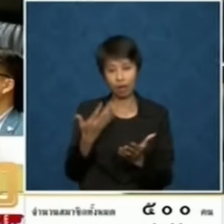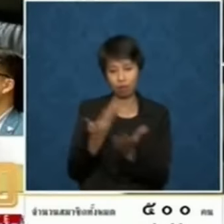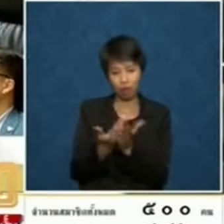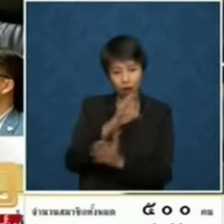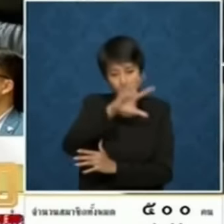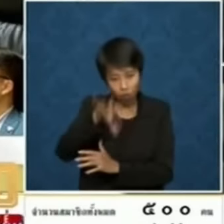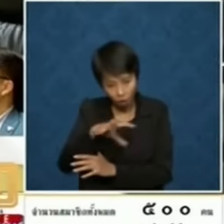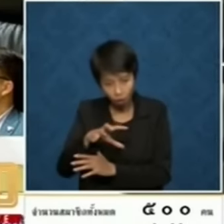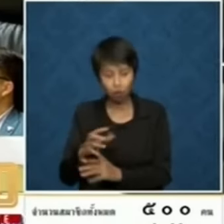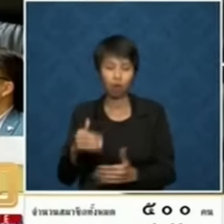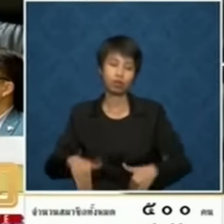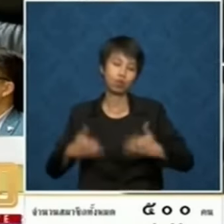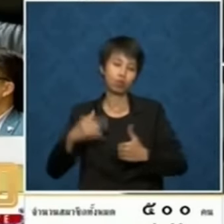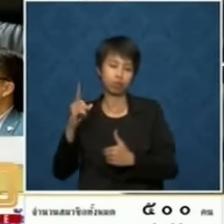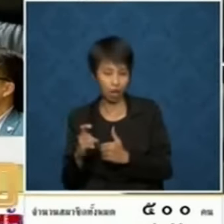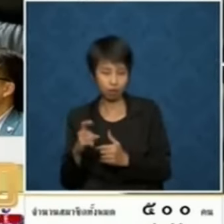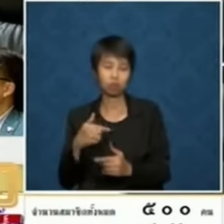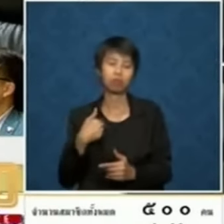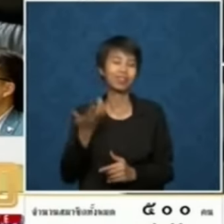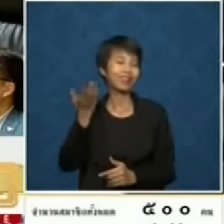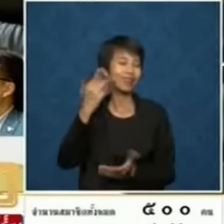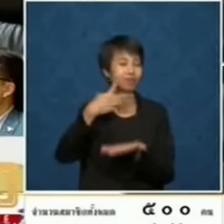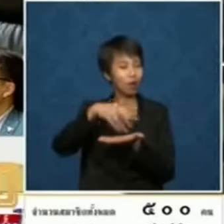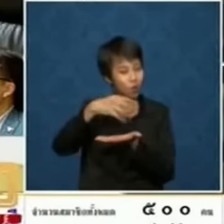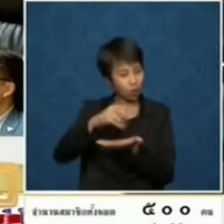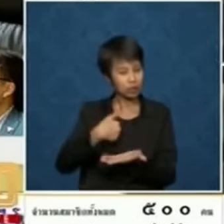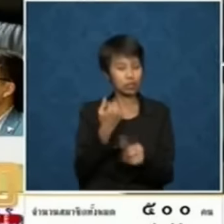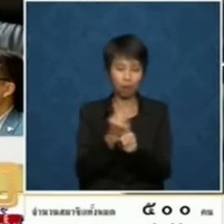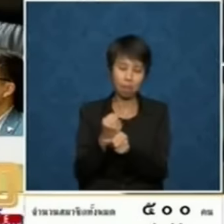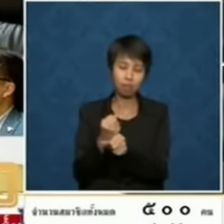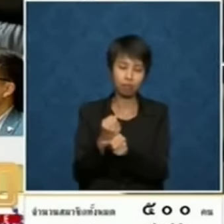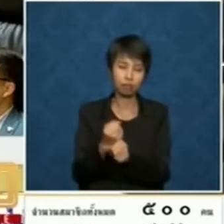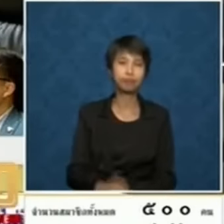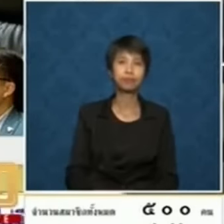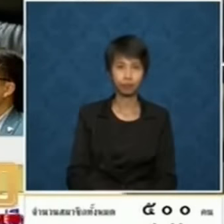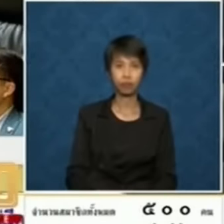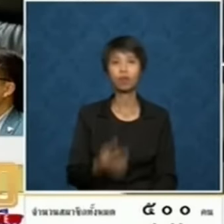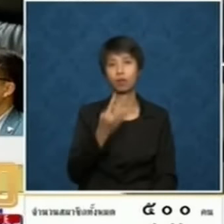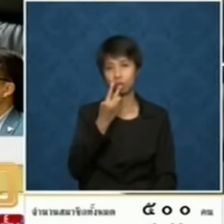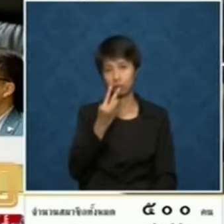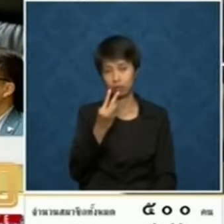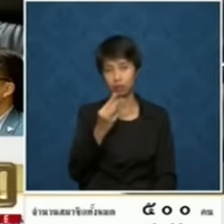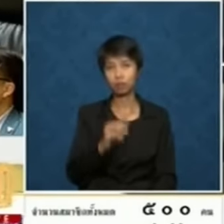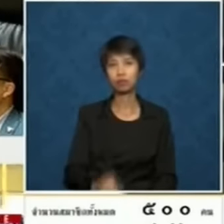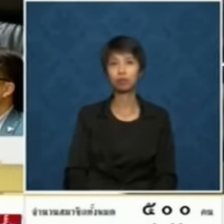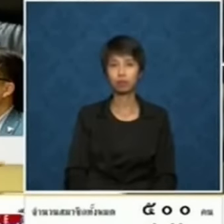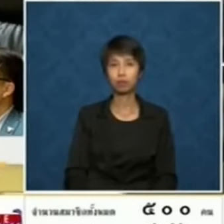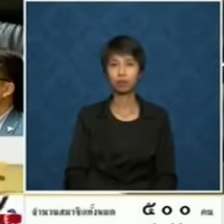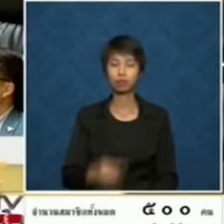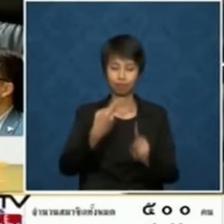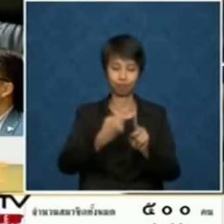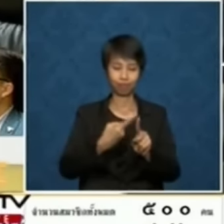หลอกลวง 1,700,000สายแต่ว่าในปี 2565เพิ่มขึ้นมาเป็น 17ล้านสายเพิ่มขึ้นมา 10เท่า